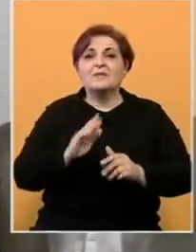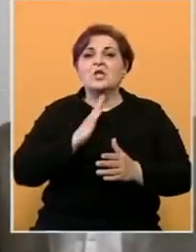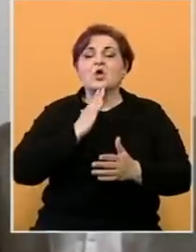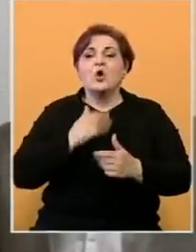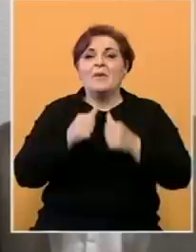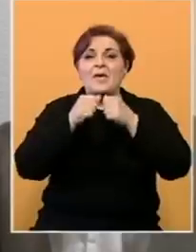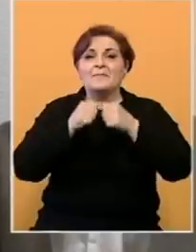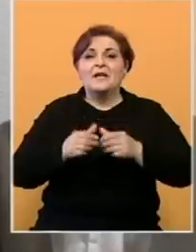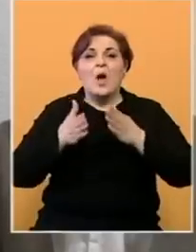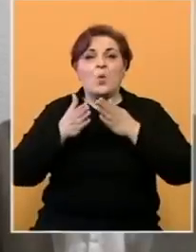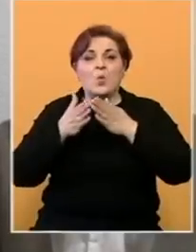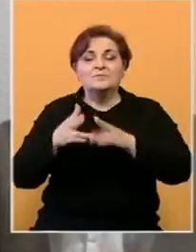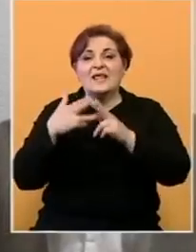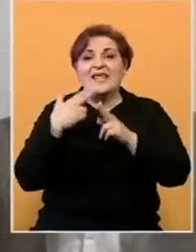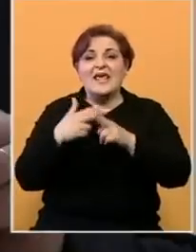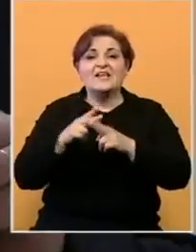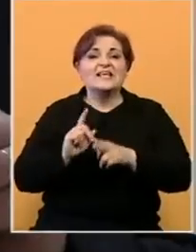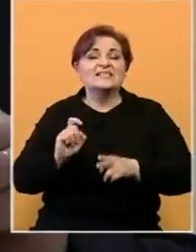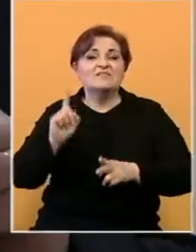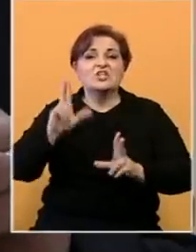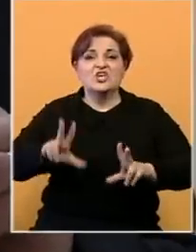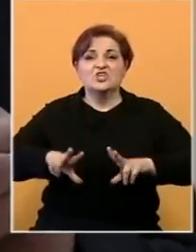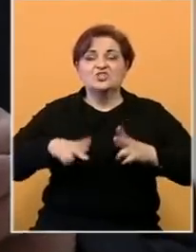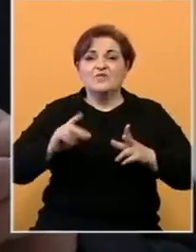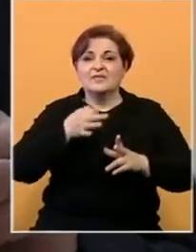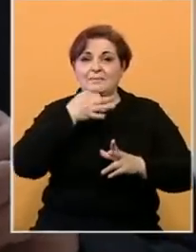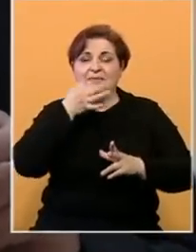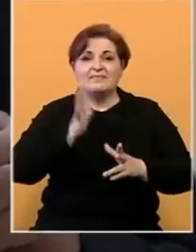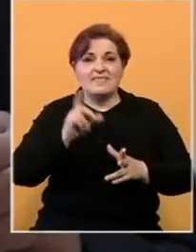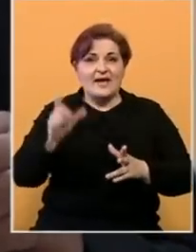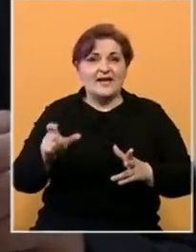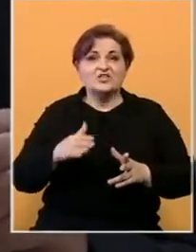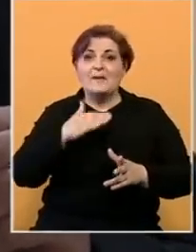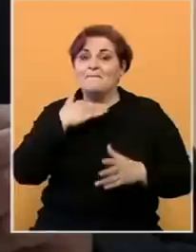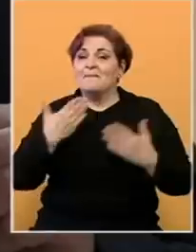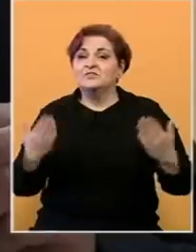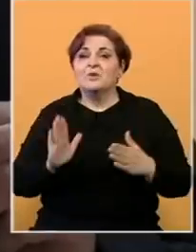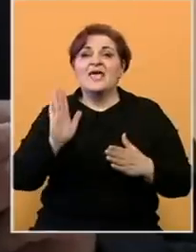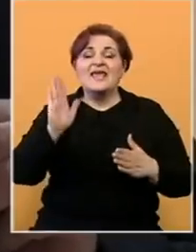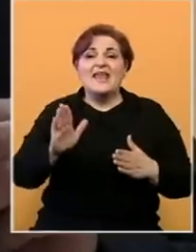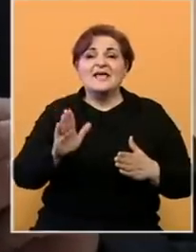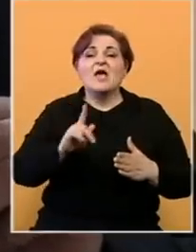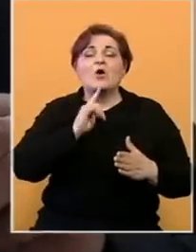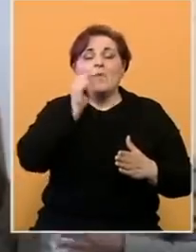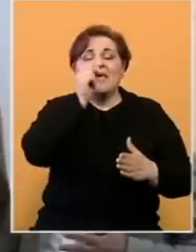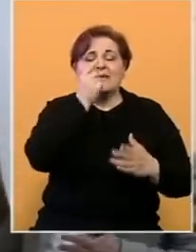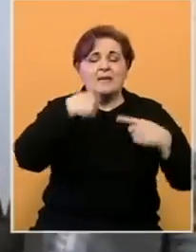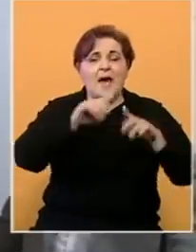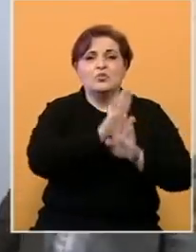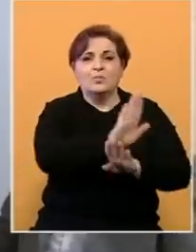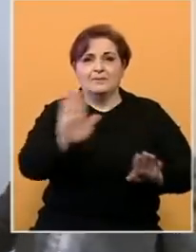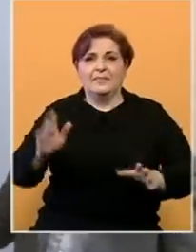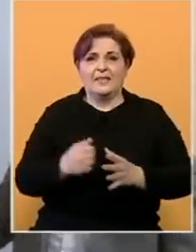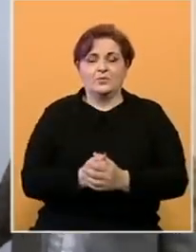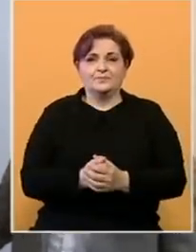se prioritetno usmjerila na rješavanje svakodnevnih životnih pitanja građana bez obzira na njihovu etničku pripadnost.